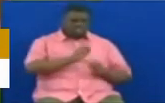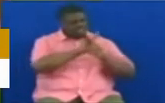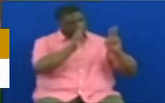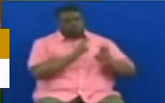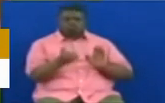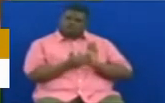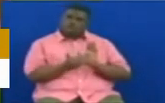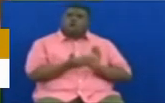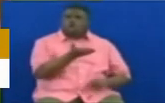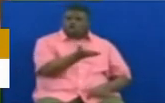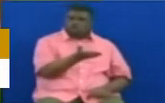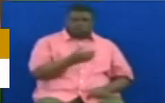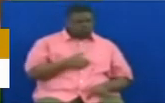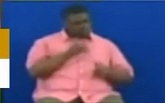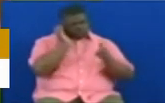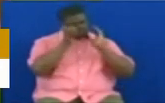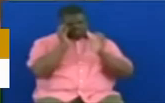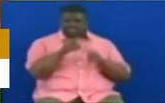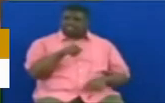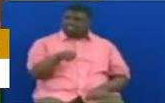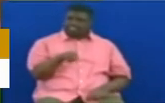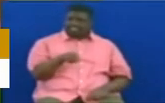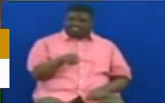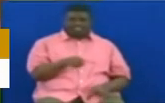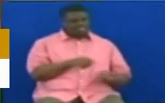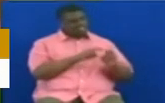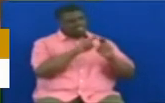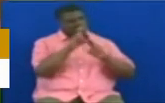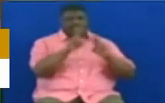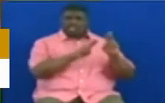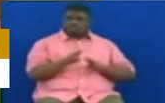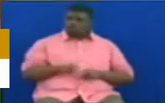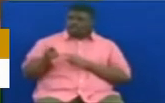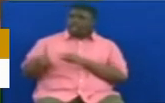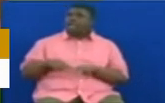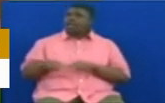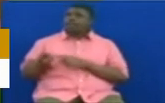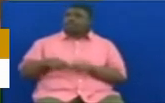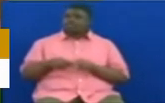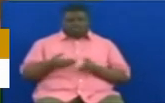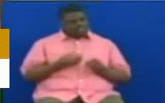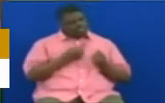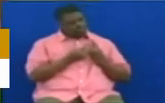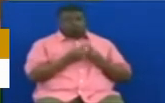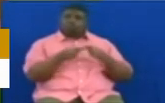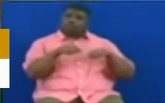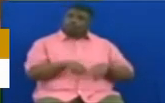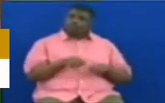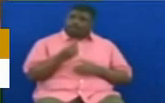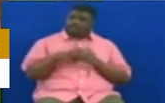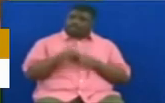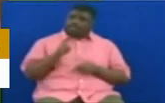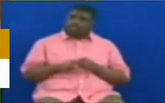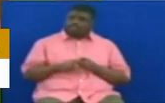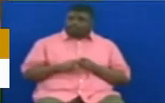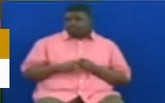hiyo tusiwe confused na ile term international agreement, kwa sababu inachozungumziwa hapa ni katika riamu ya